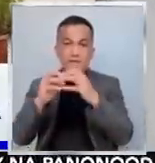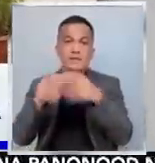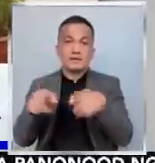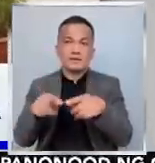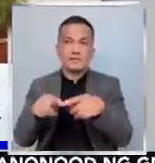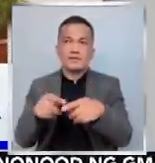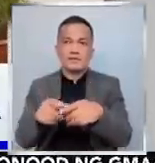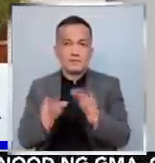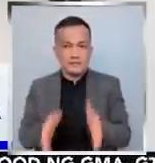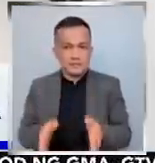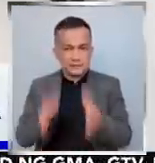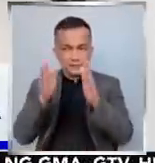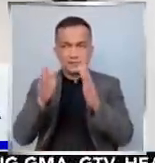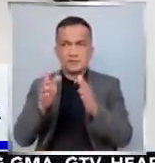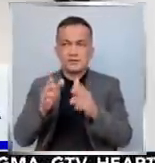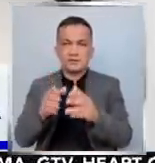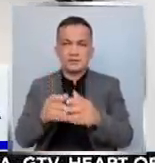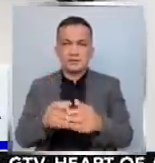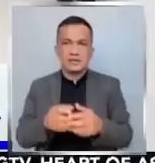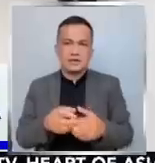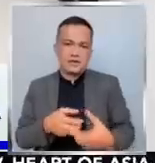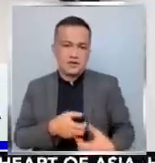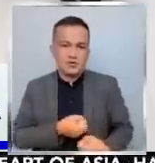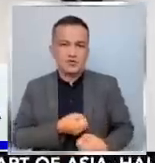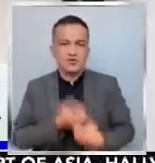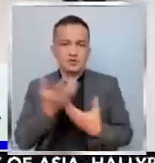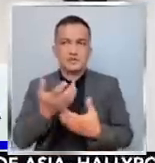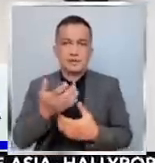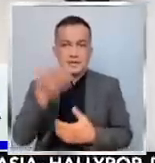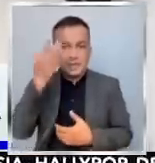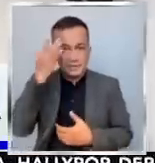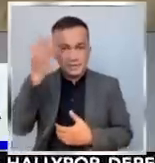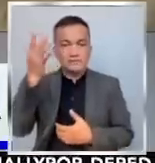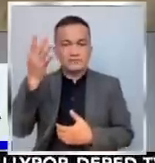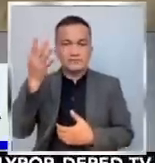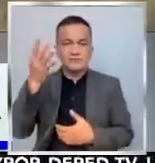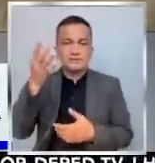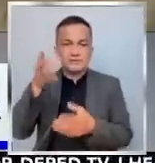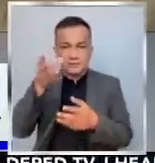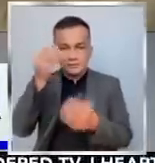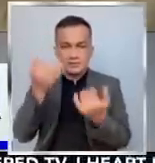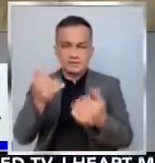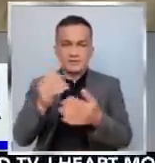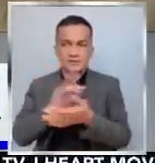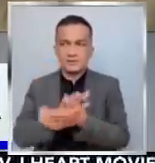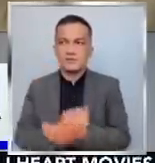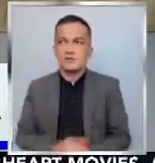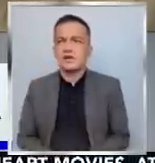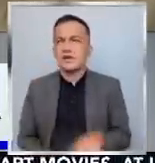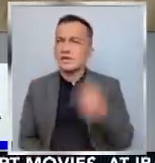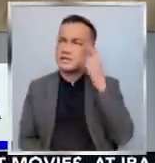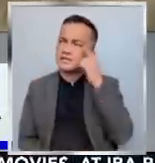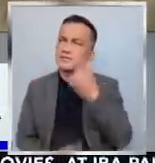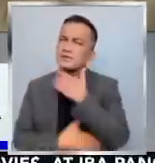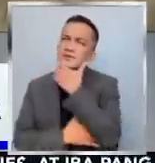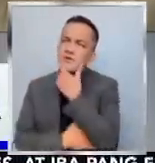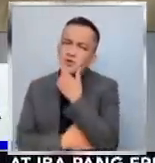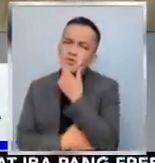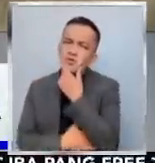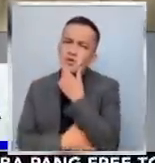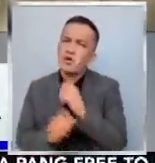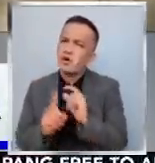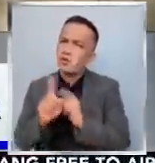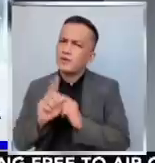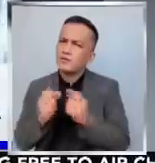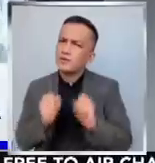building, hugot mula sa mga aral na natutunan niya ngayong pandemya. Parang nag-iisip ako na, shucks, ano pang pwede kong gawin? Like,